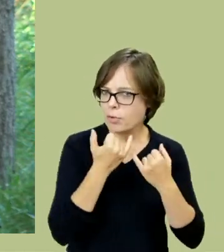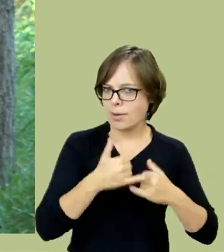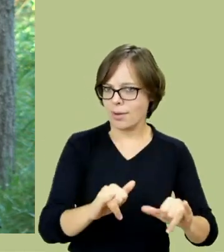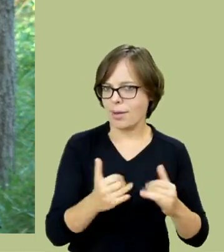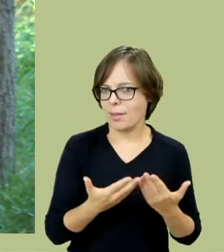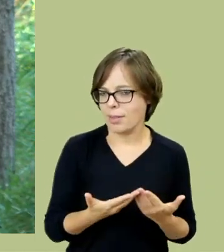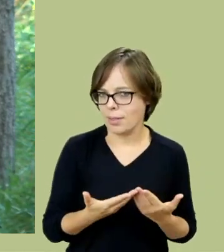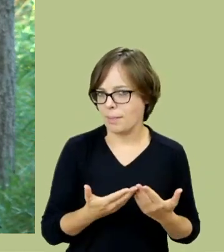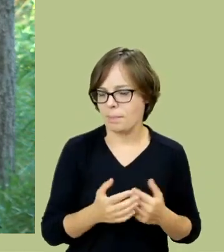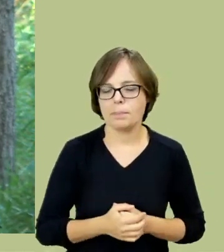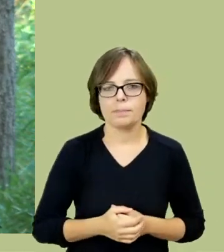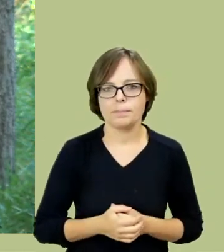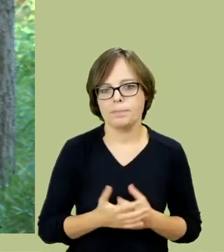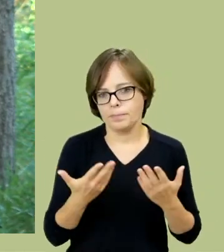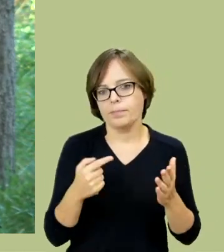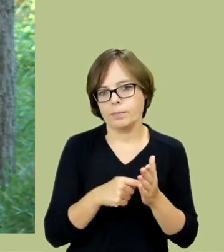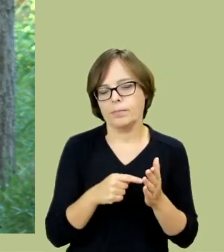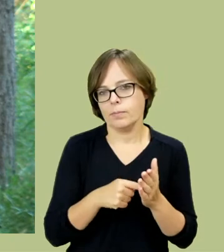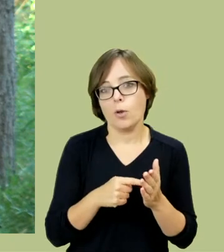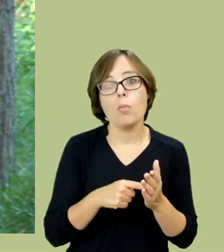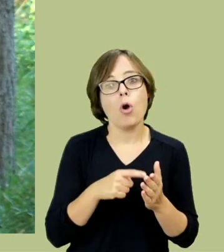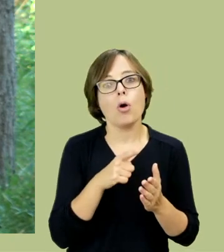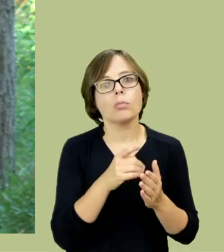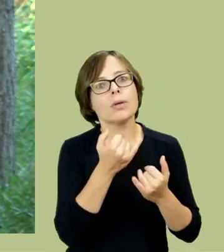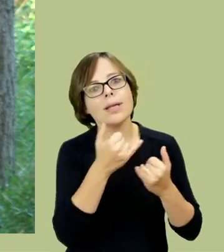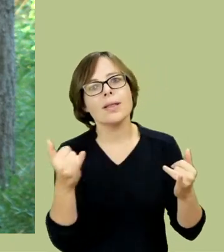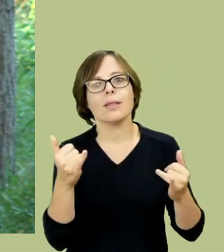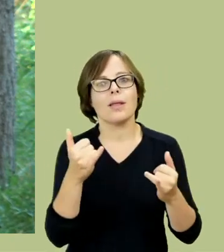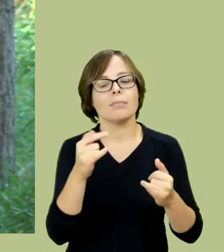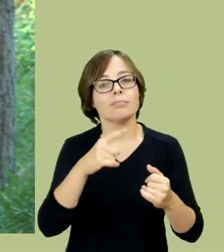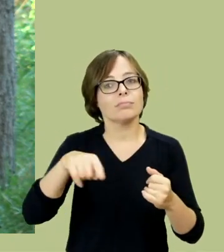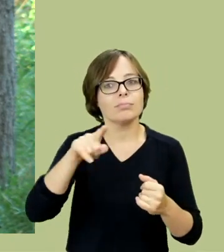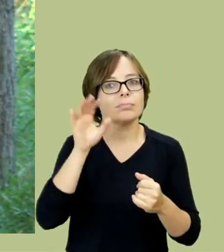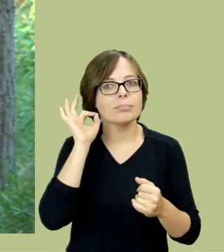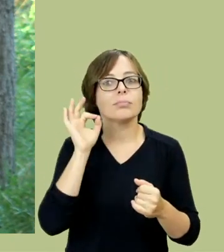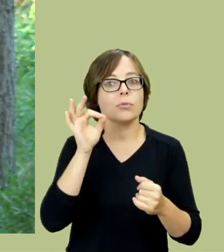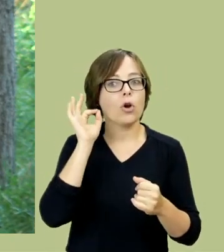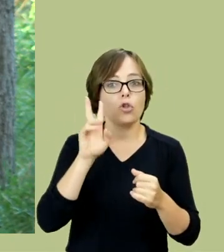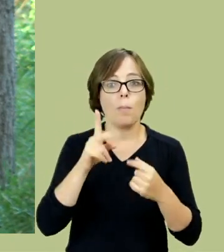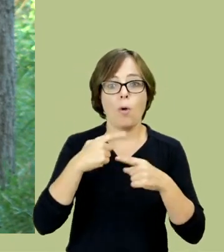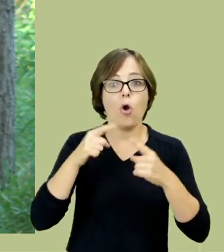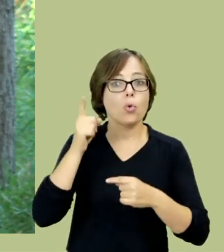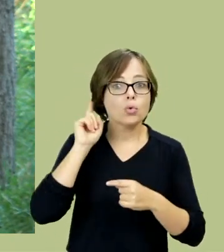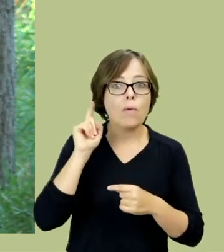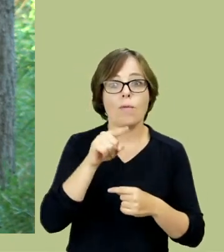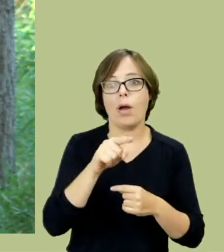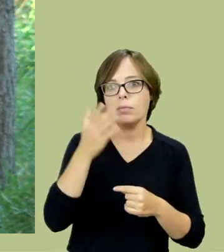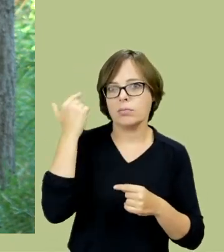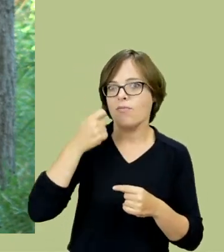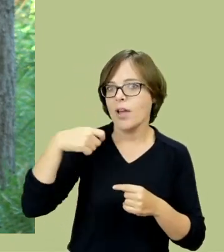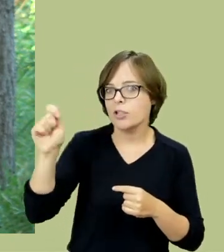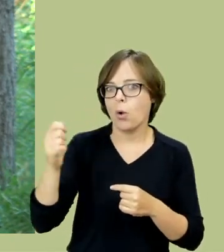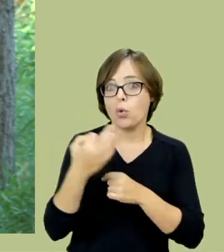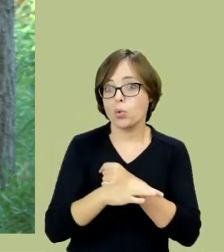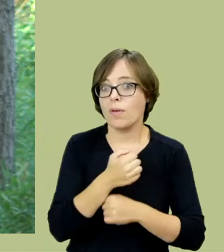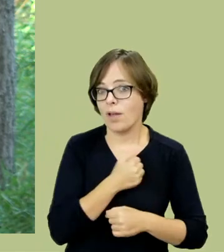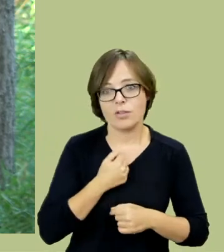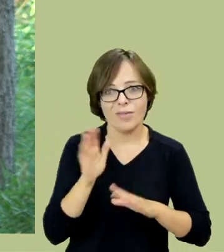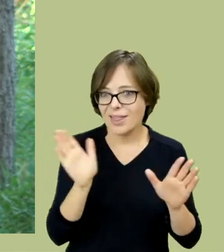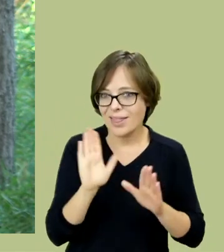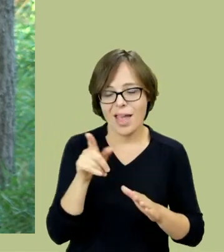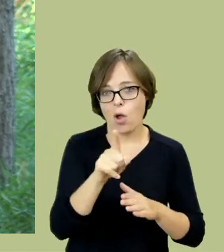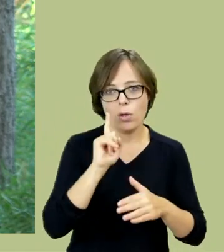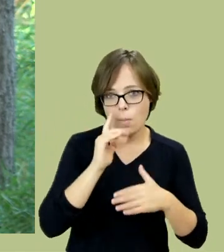jej kobiet. Tak się po prostu nie zdarzało. Suwalczanki nie wyjeżdżały wtedy na studia do Warszawy, tylko właśnie wychodziły za